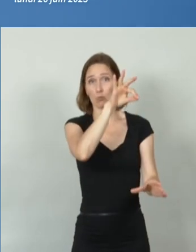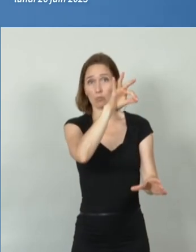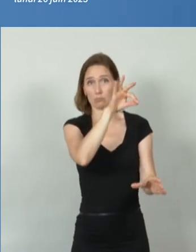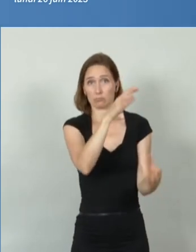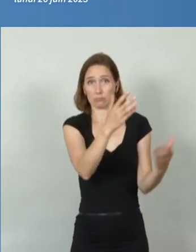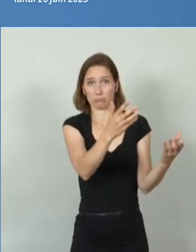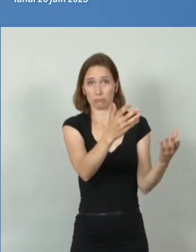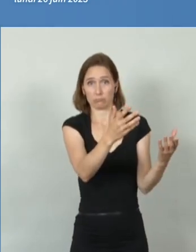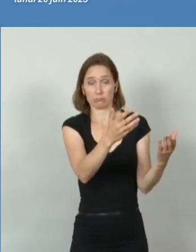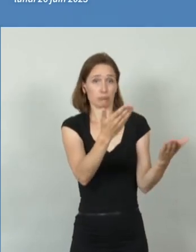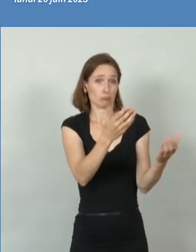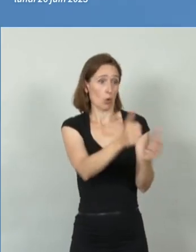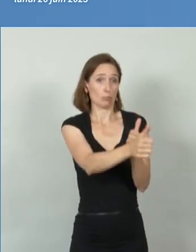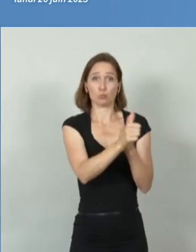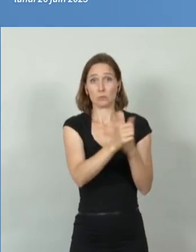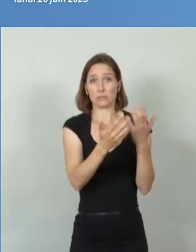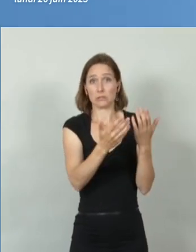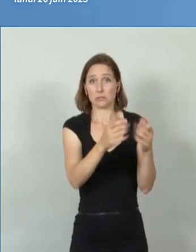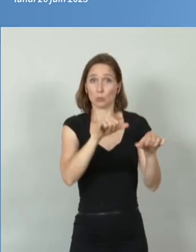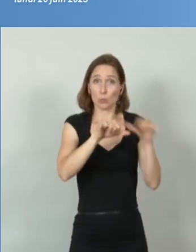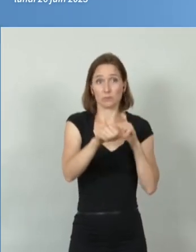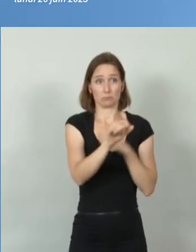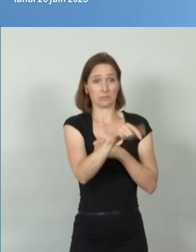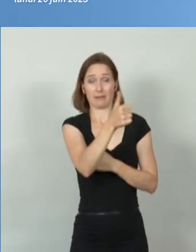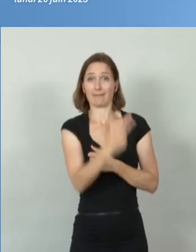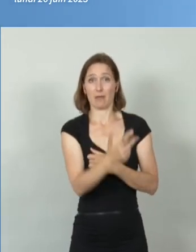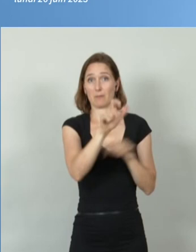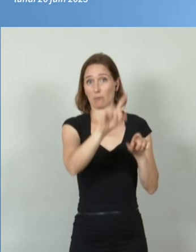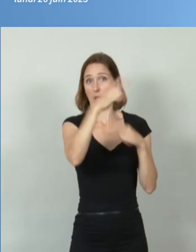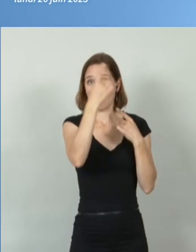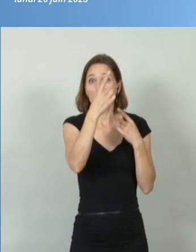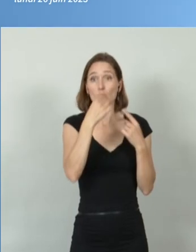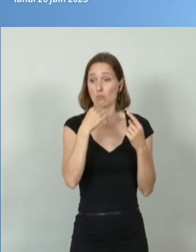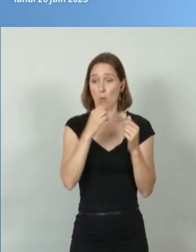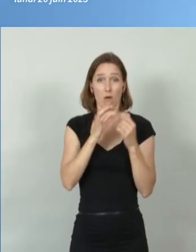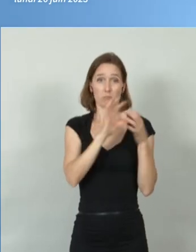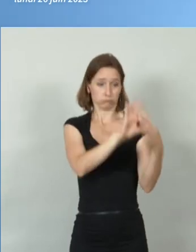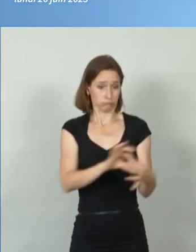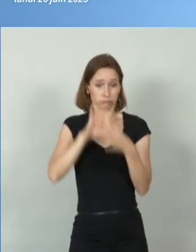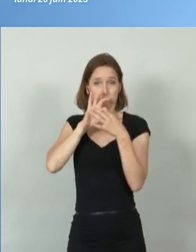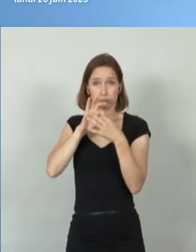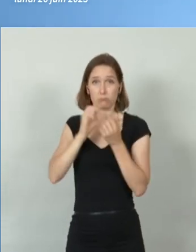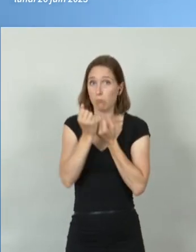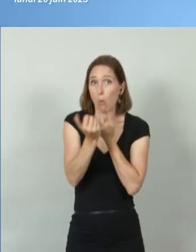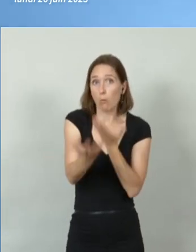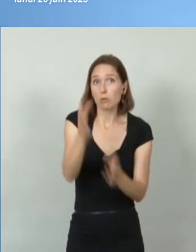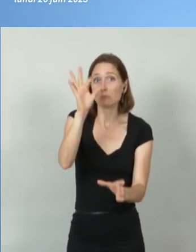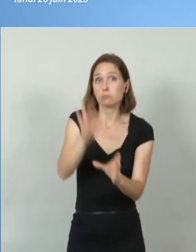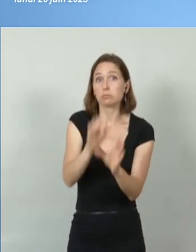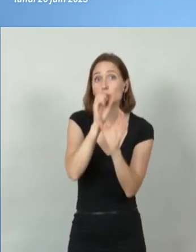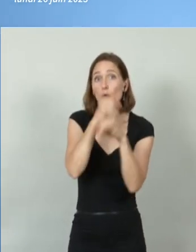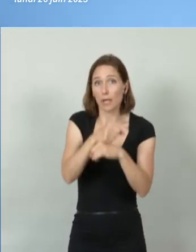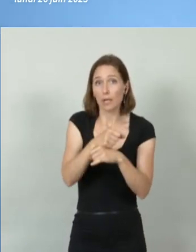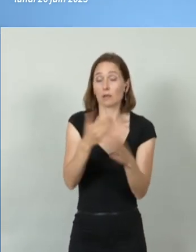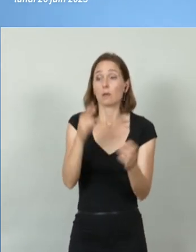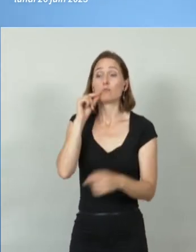répondez aux conditions et j'ai fait droit et suite à l'intervention de Monsieur Bax sollicitant le vote